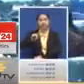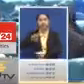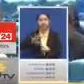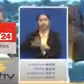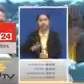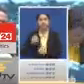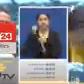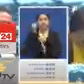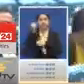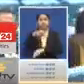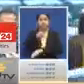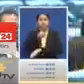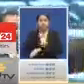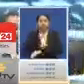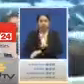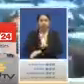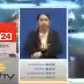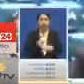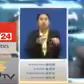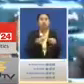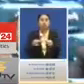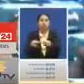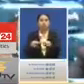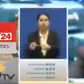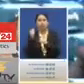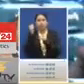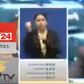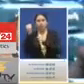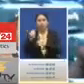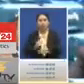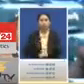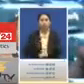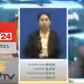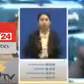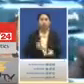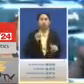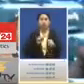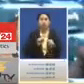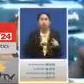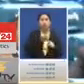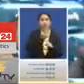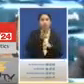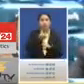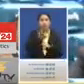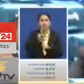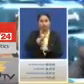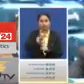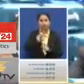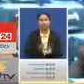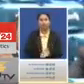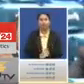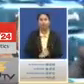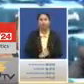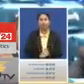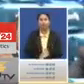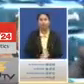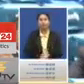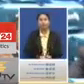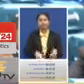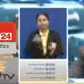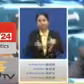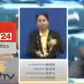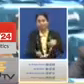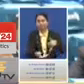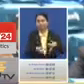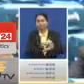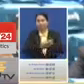านประธานเพื่อประท้วงท่านผู้ประท้วงนะคะข้อ43ใช้กริยาไม่สุภาพนะคะใ